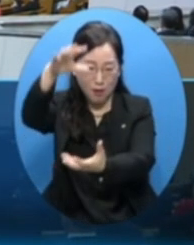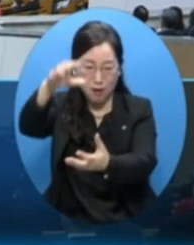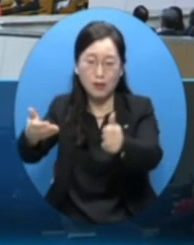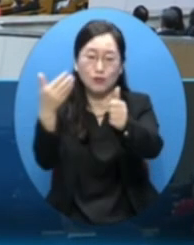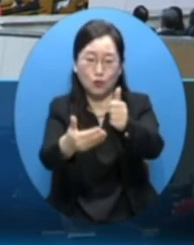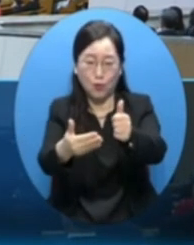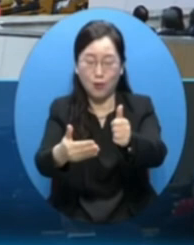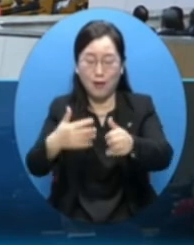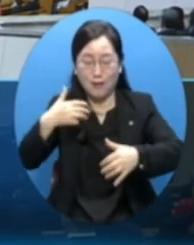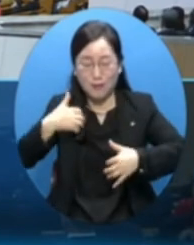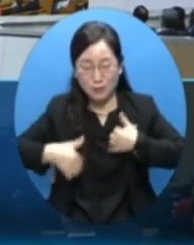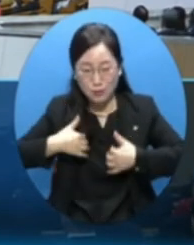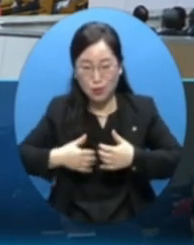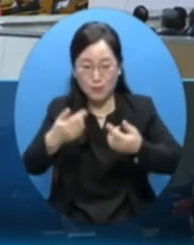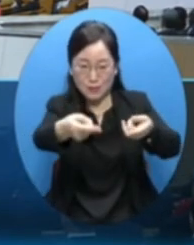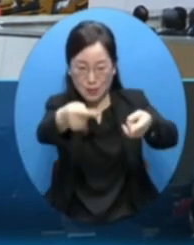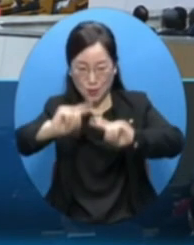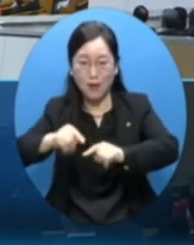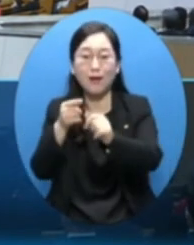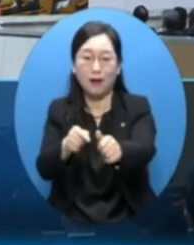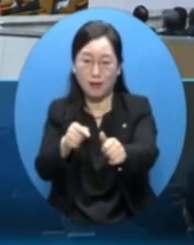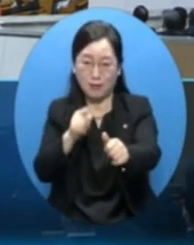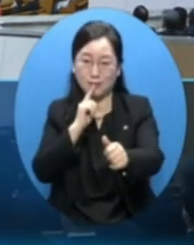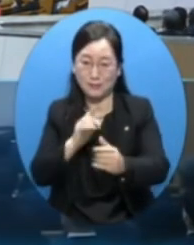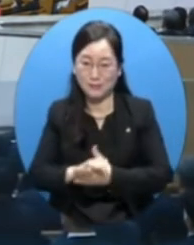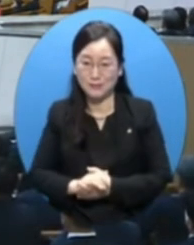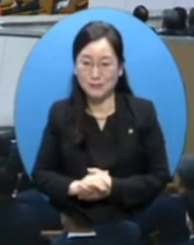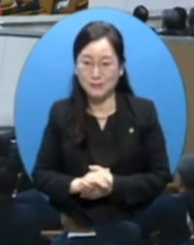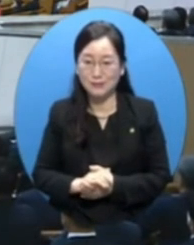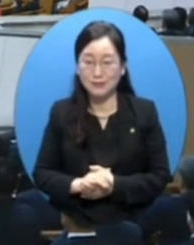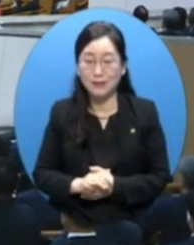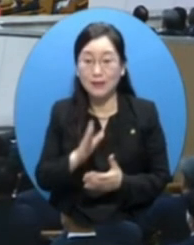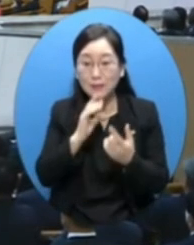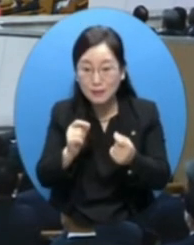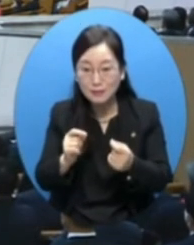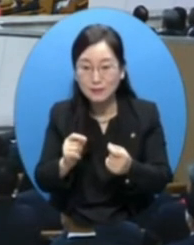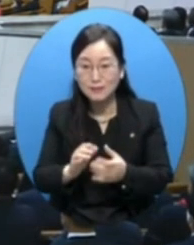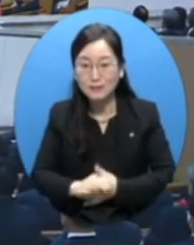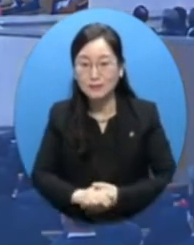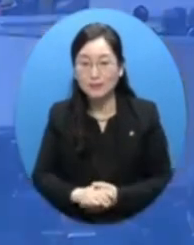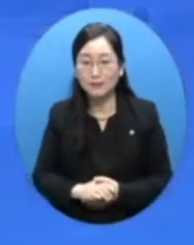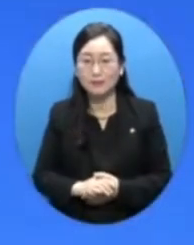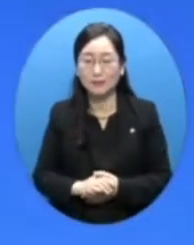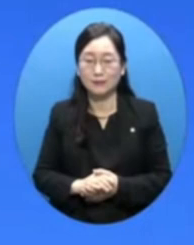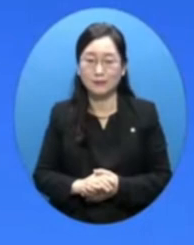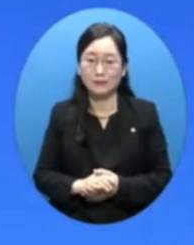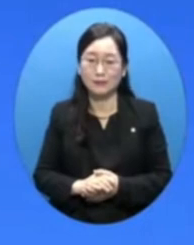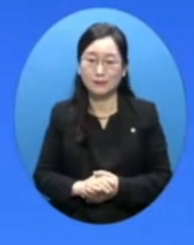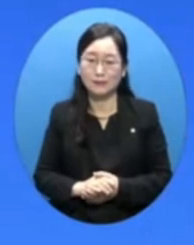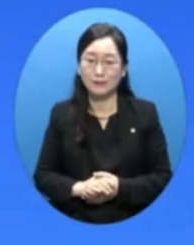주인의 즐거움에 참여할지어다 하고 아멘.